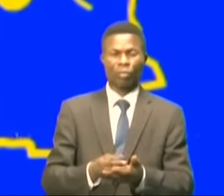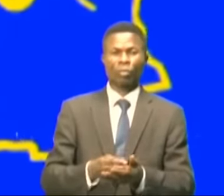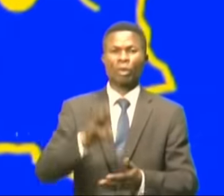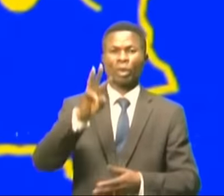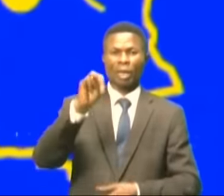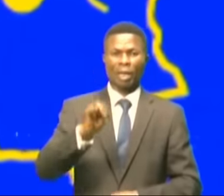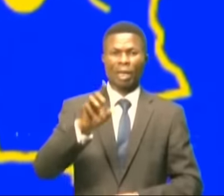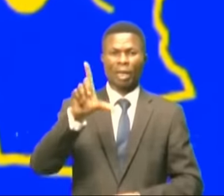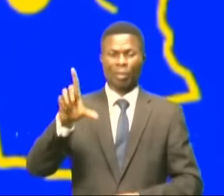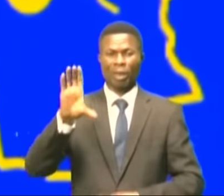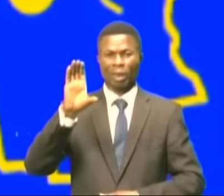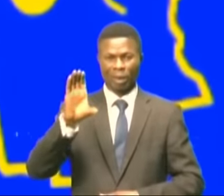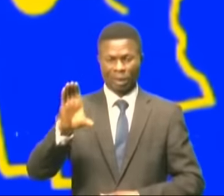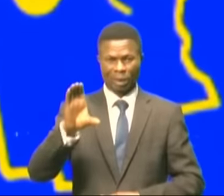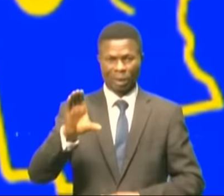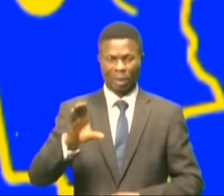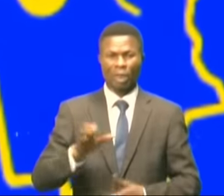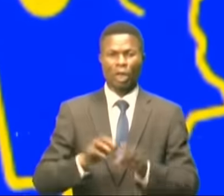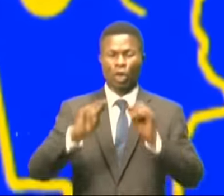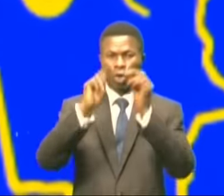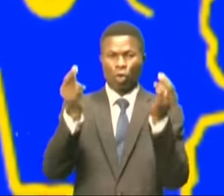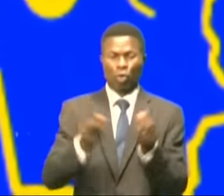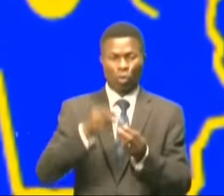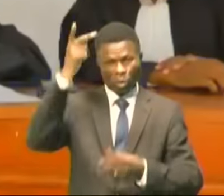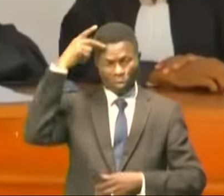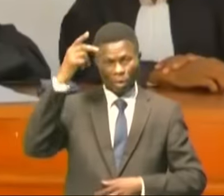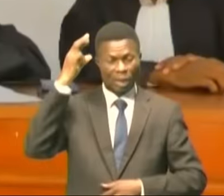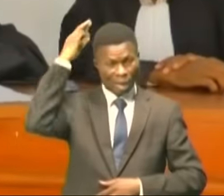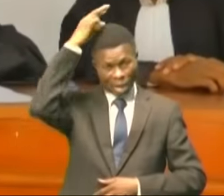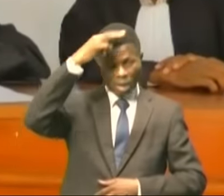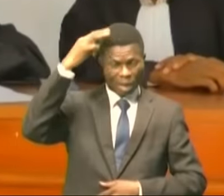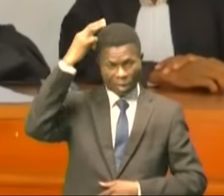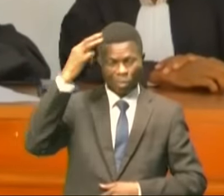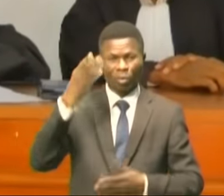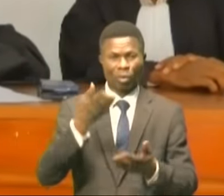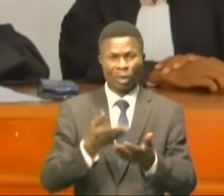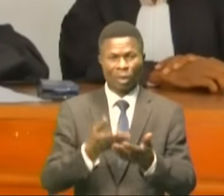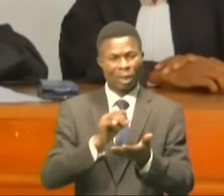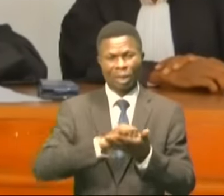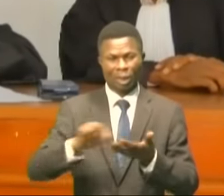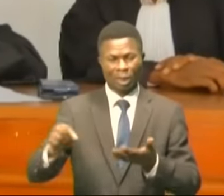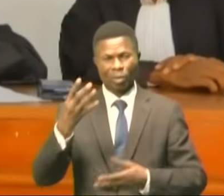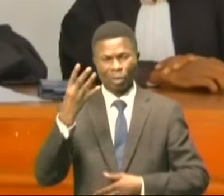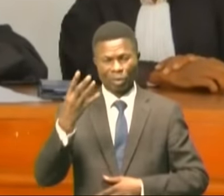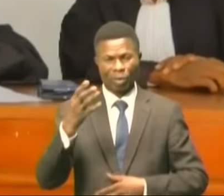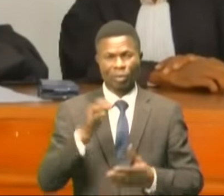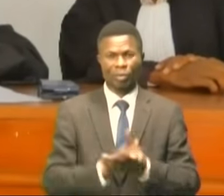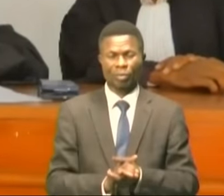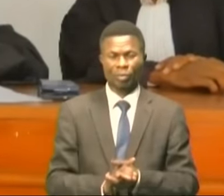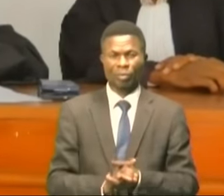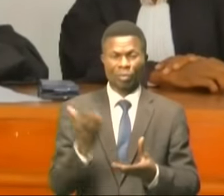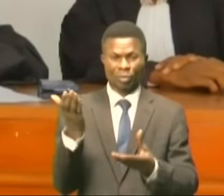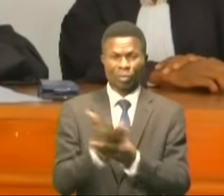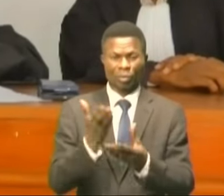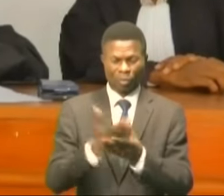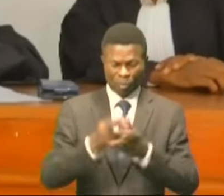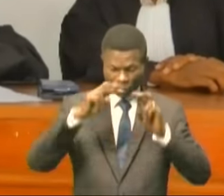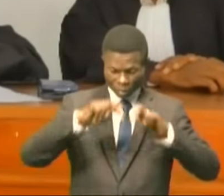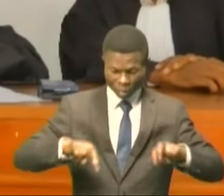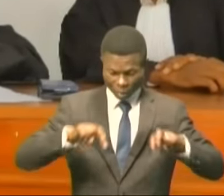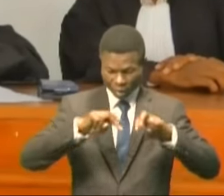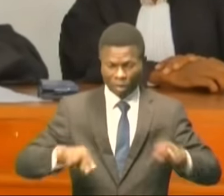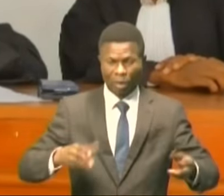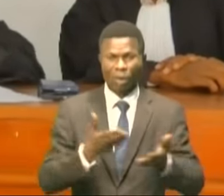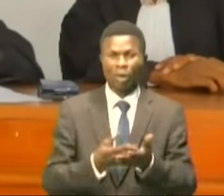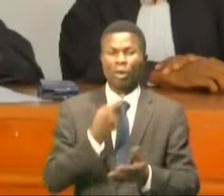Congo a perdu tous ses quatre élus. Suivez à cet effet l'extrait de ces arrêts tels